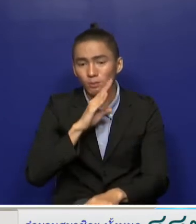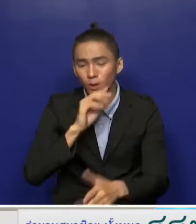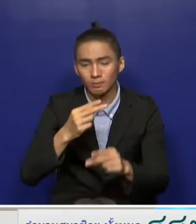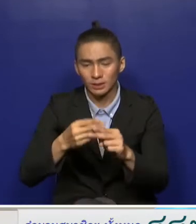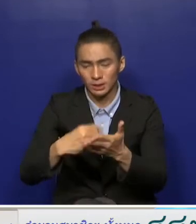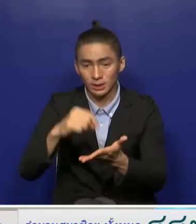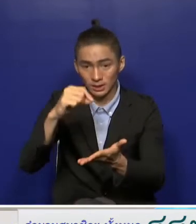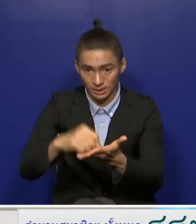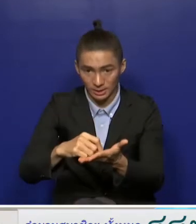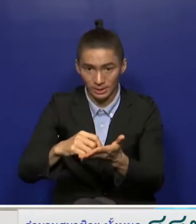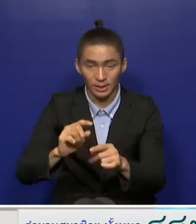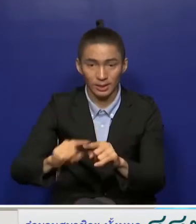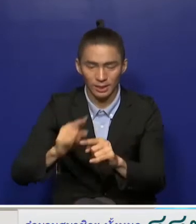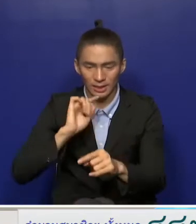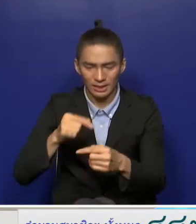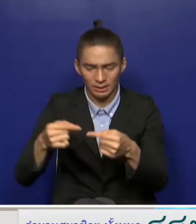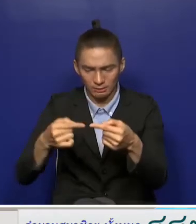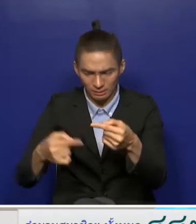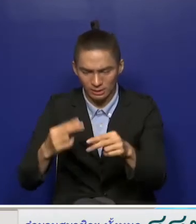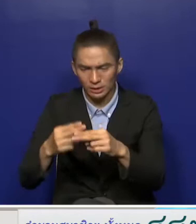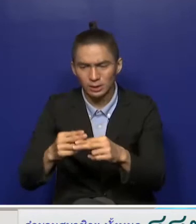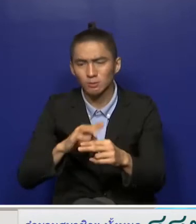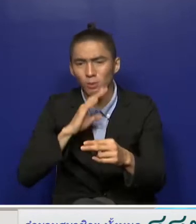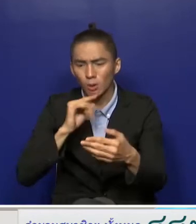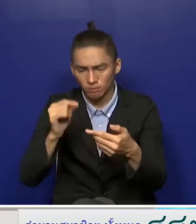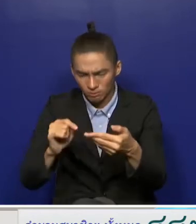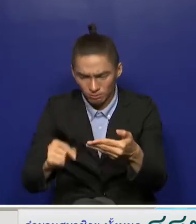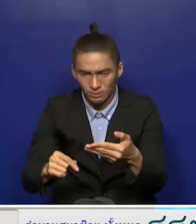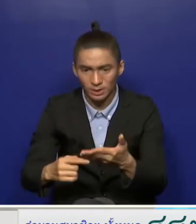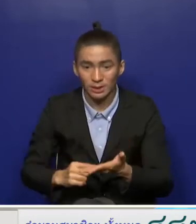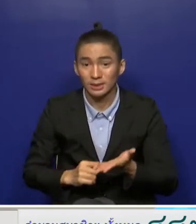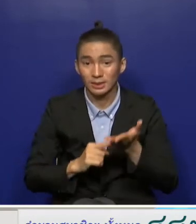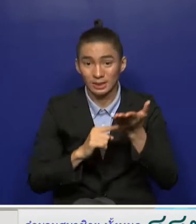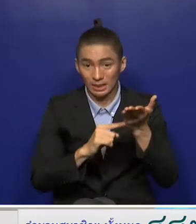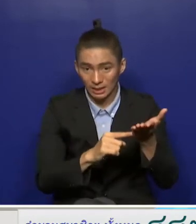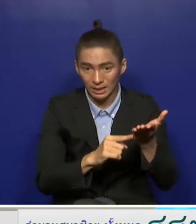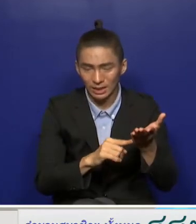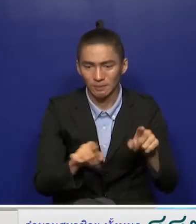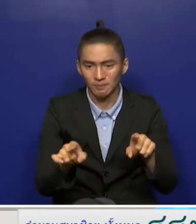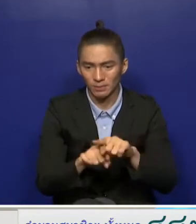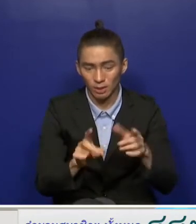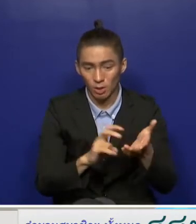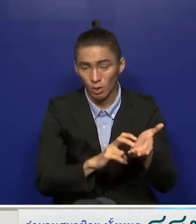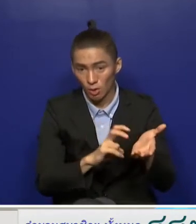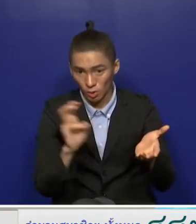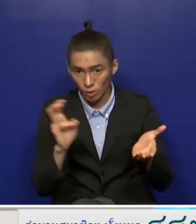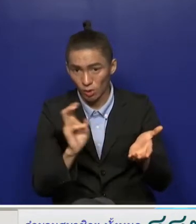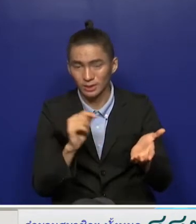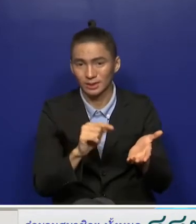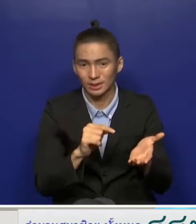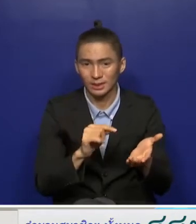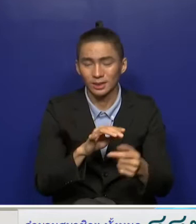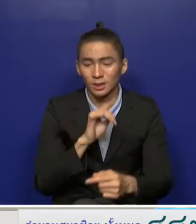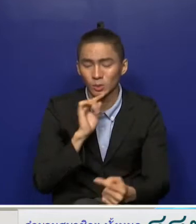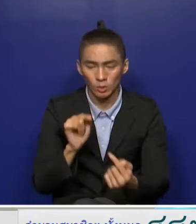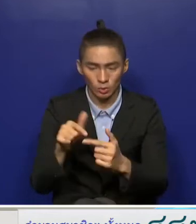้าชื่อในเรื่องของการเสนอข้อบญหยัดหรอว่าเป็การเสนอในการถอถอนคือใรัหน้าของพ